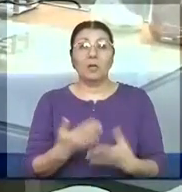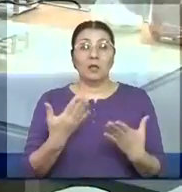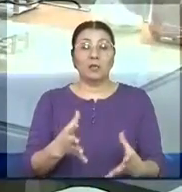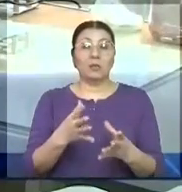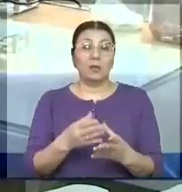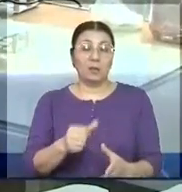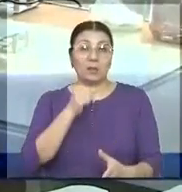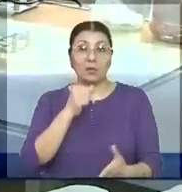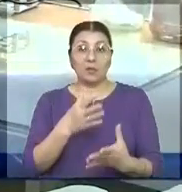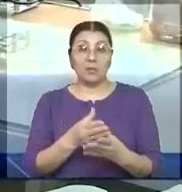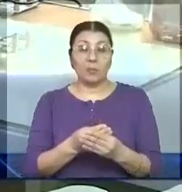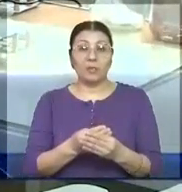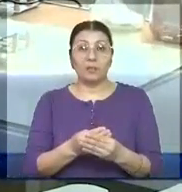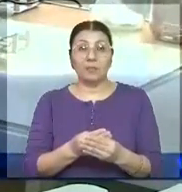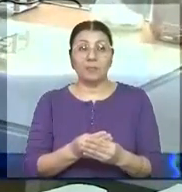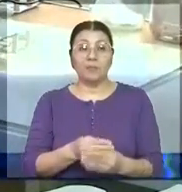отбирается совместно с